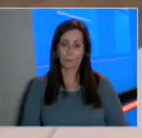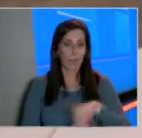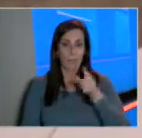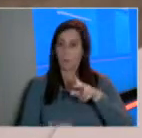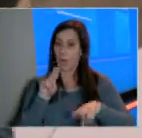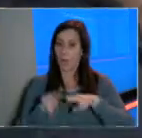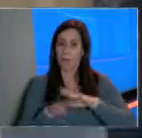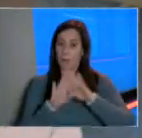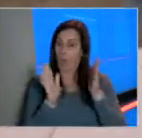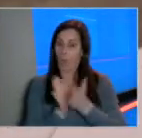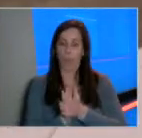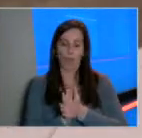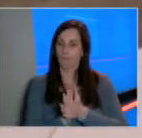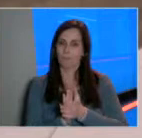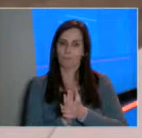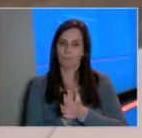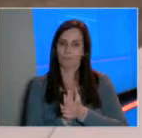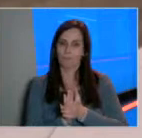חייבים לטפל בכל הנושאים.